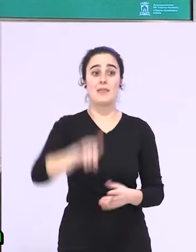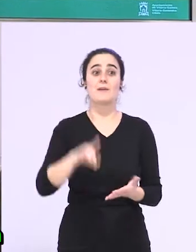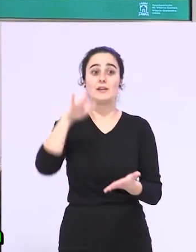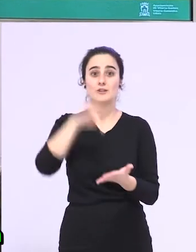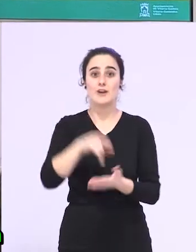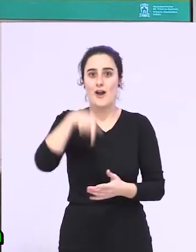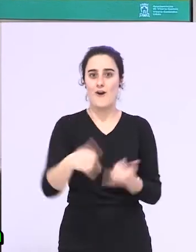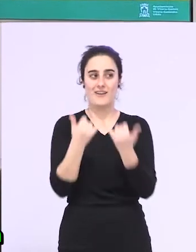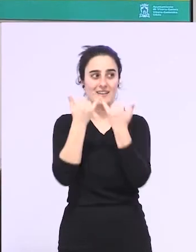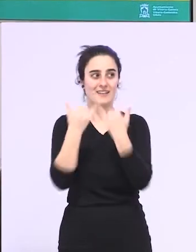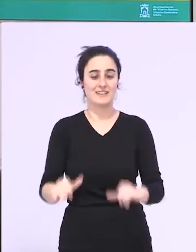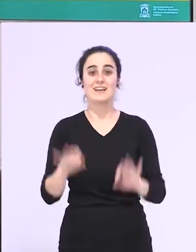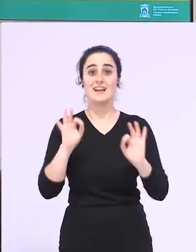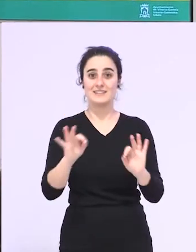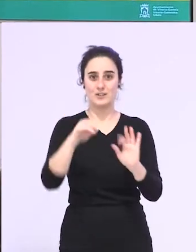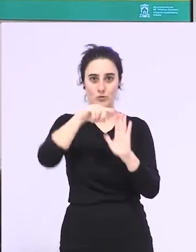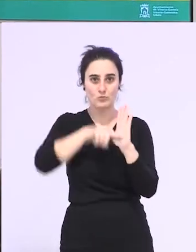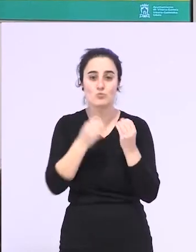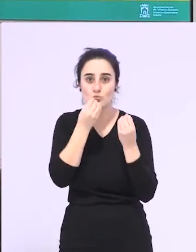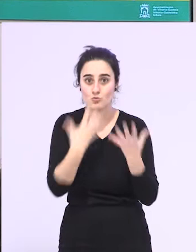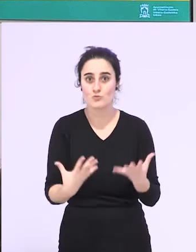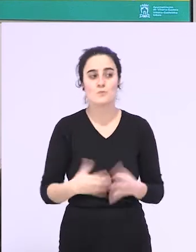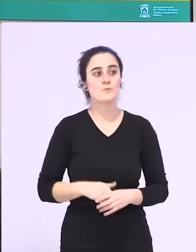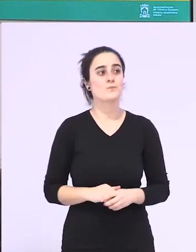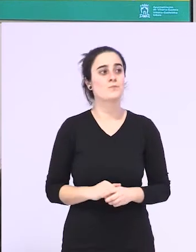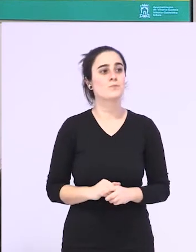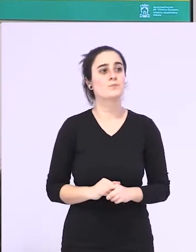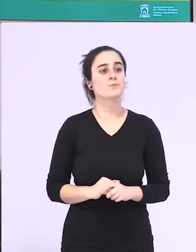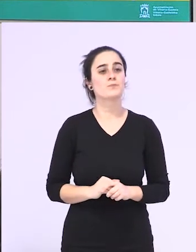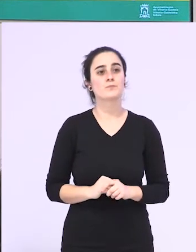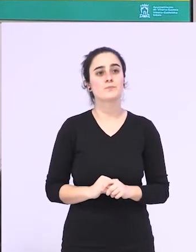bat, baldintza txukunetan inalizatia.